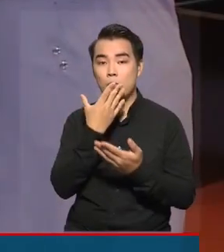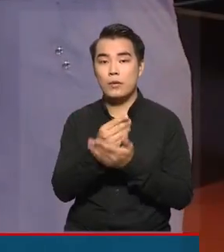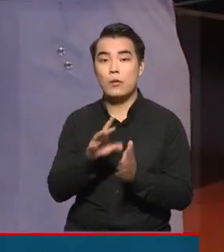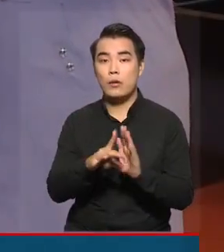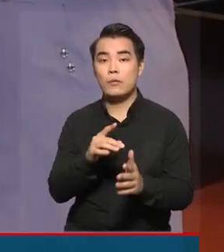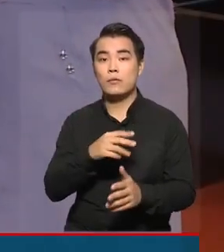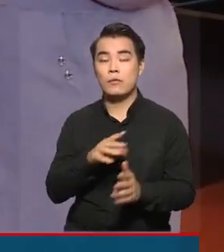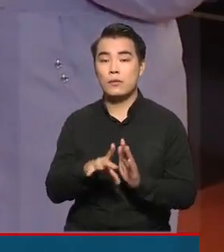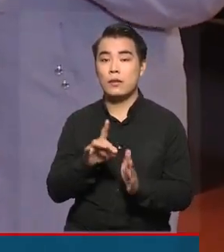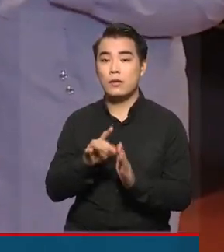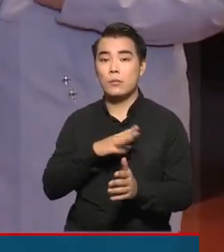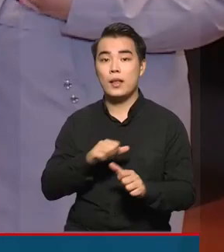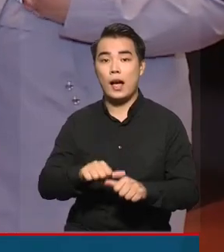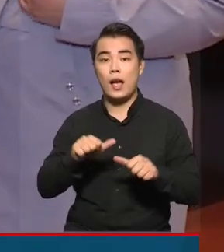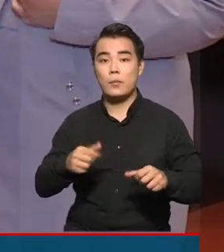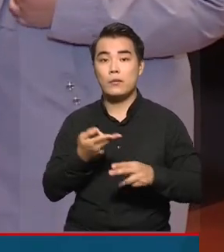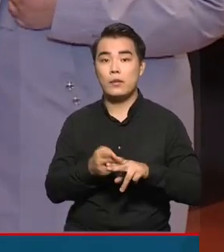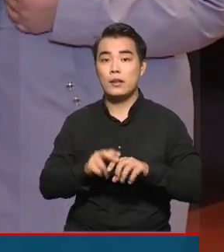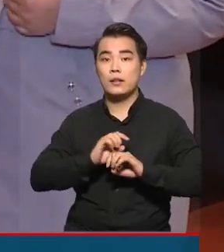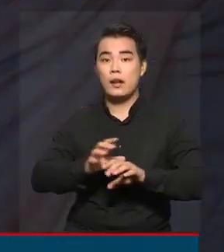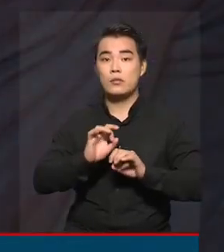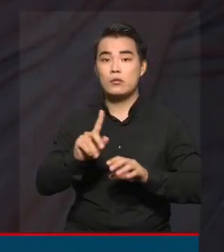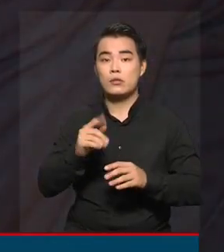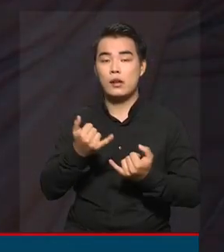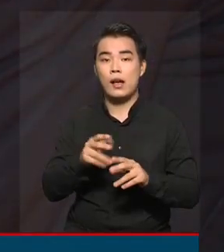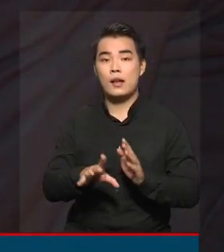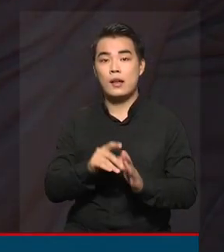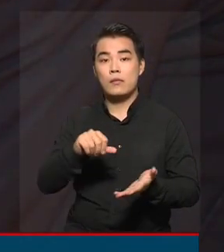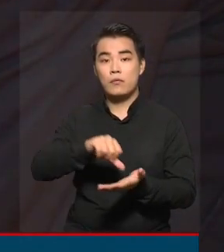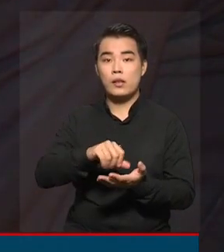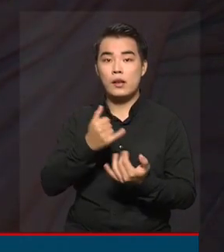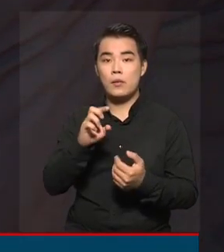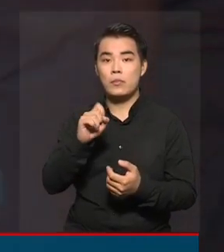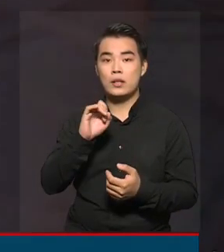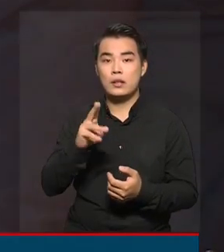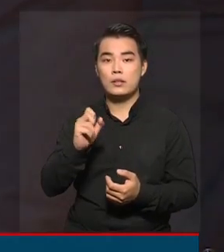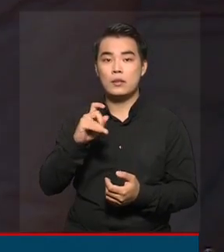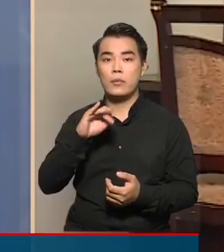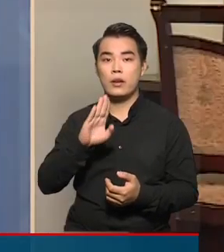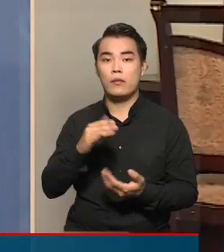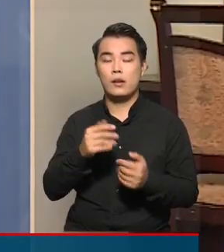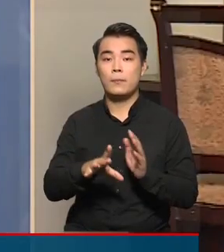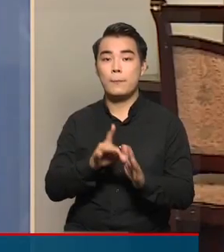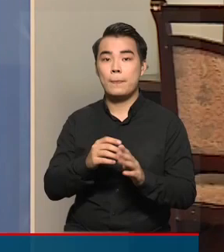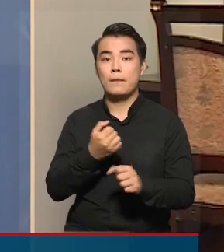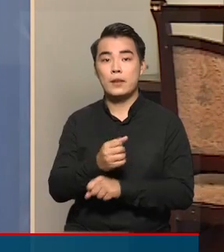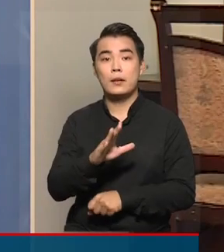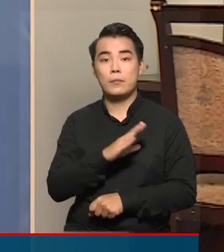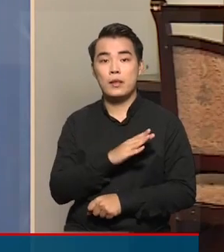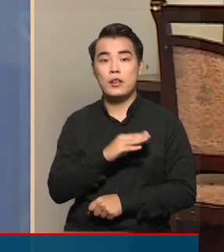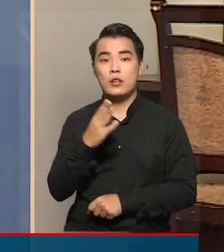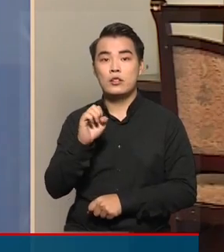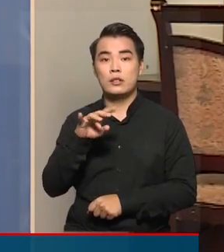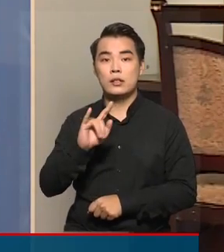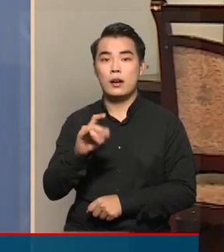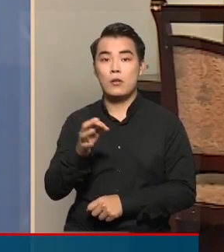жасады. Орталық сайлау комиссиясының мәліметінше Сырдария ауданында кандидаттар ішінен Берік Сәрменбаев басым дауыспен жеңіске жетті. Ал Шиел ауданы